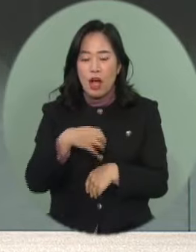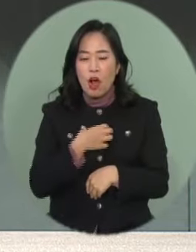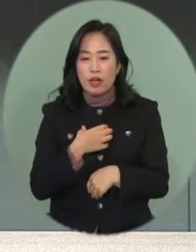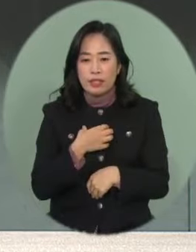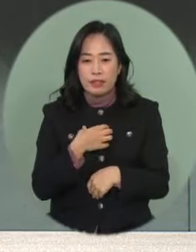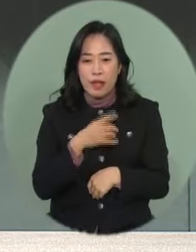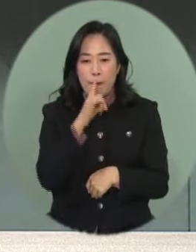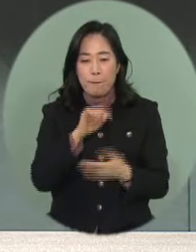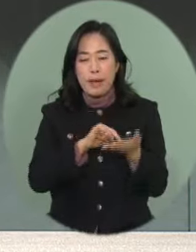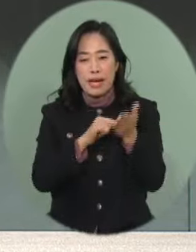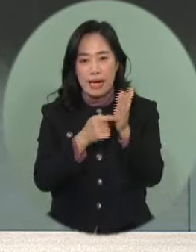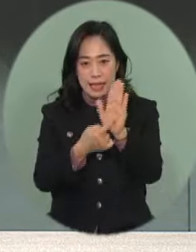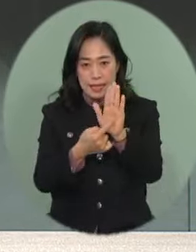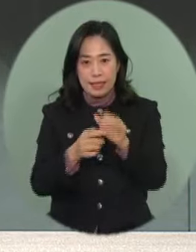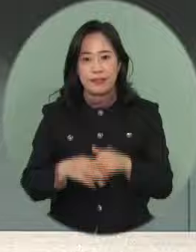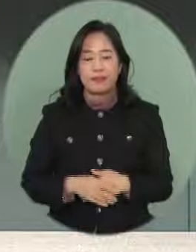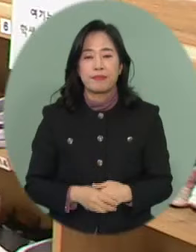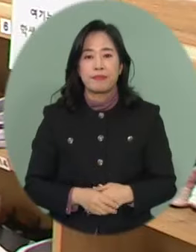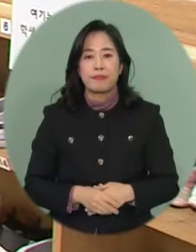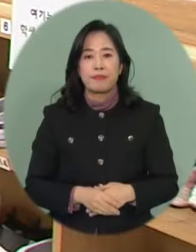천홍희 기자가 취재했습니다.